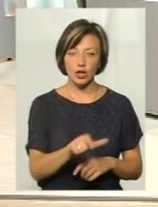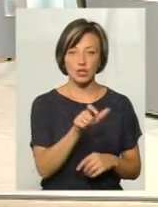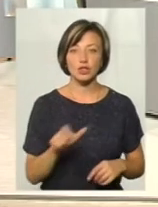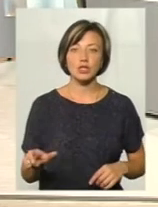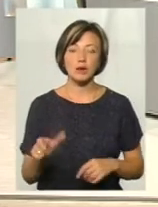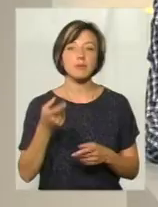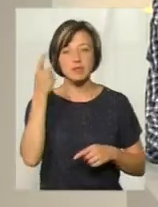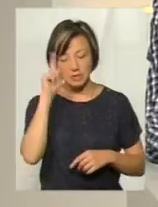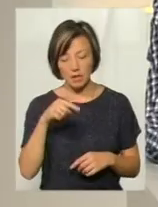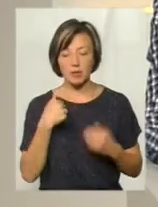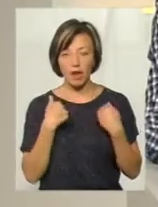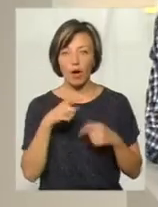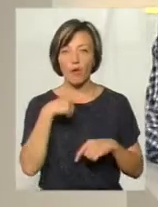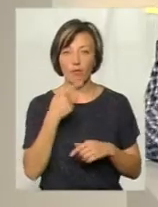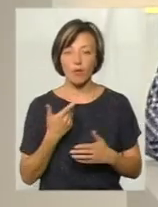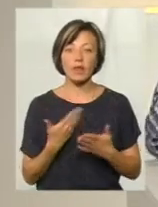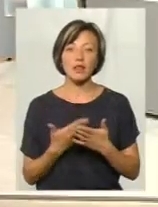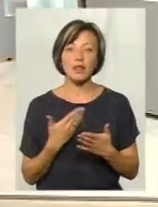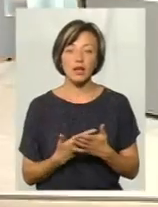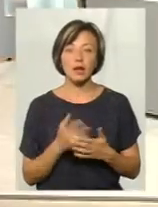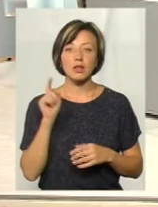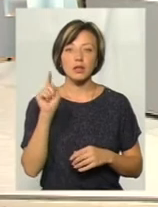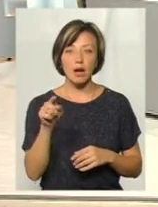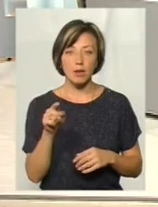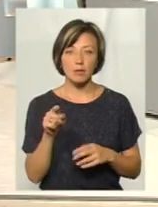так, ми знаємо, що там. Так, я ж говорю, що є Ікопоть і є Случ.